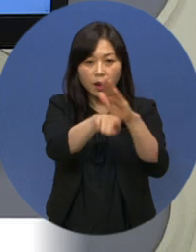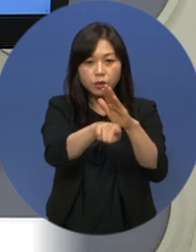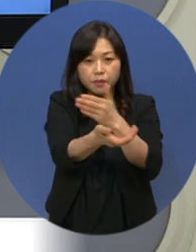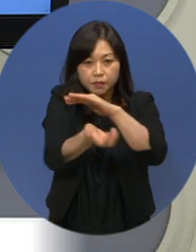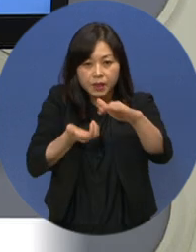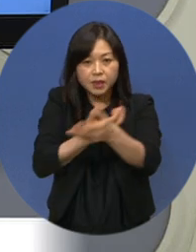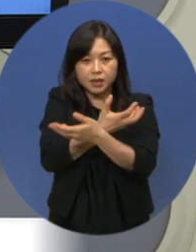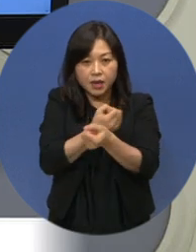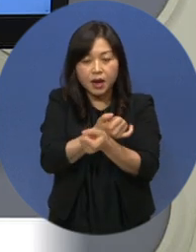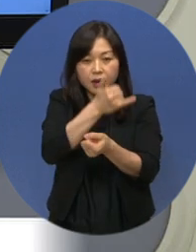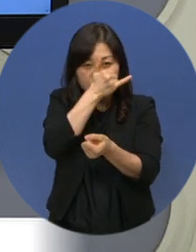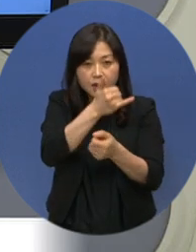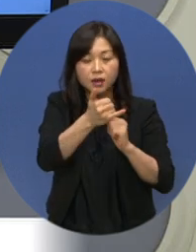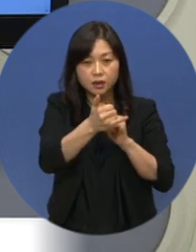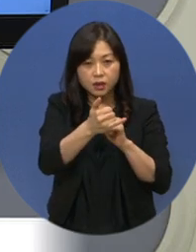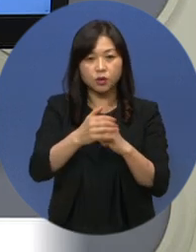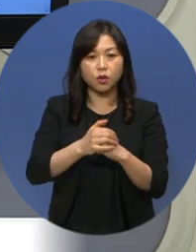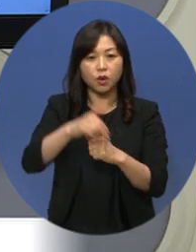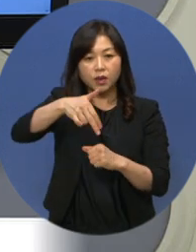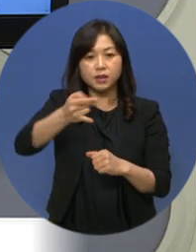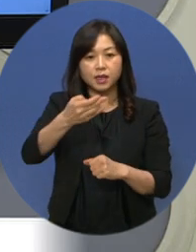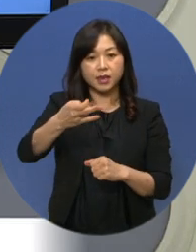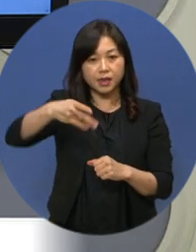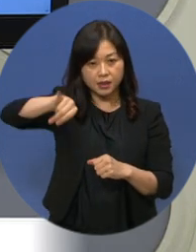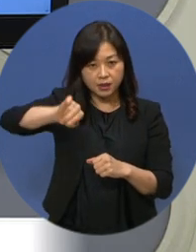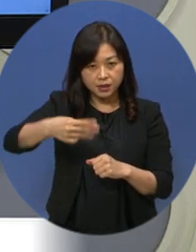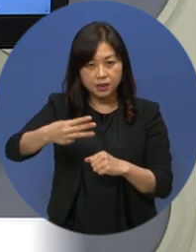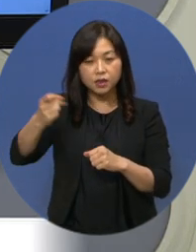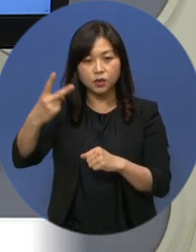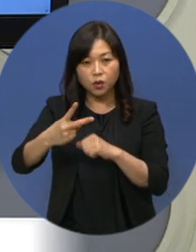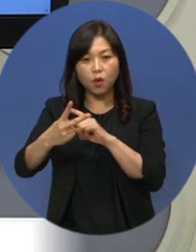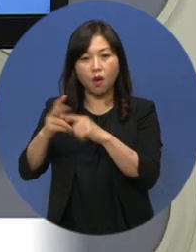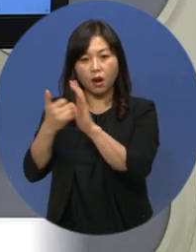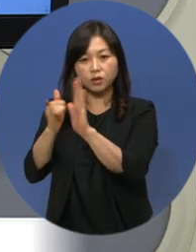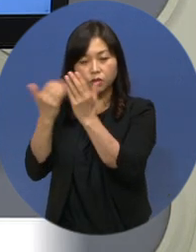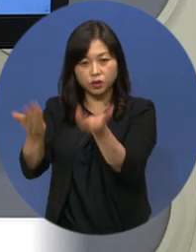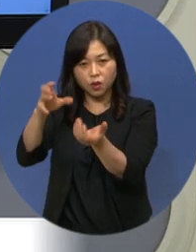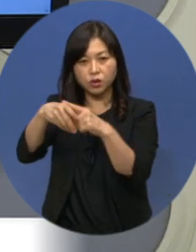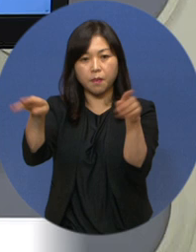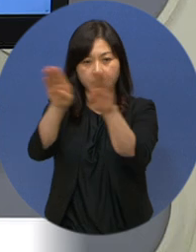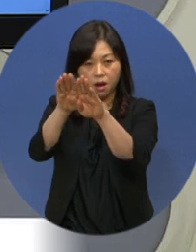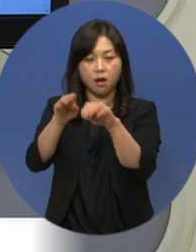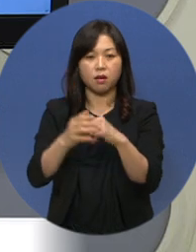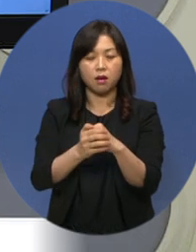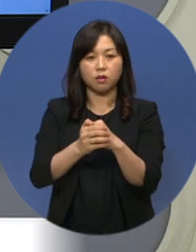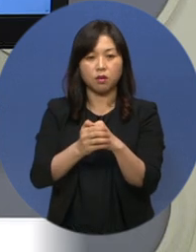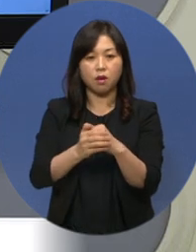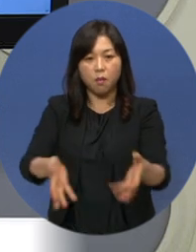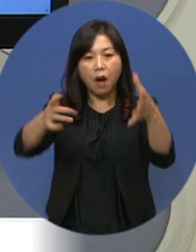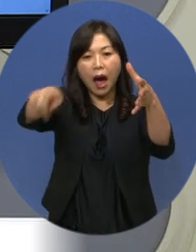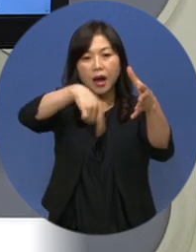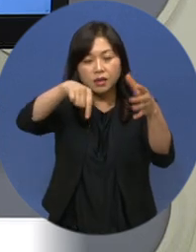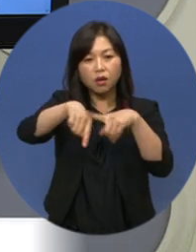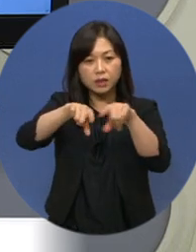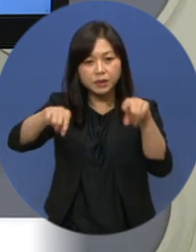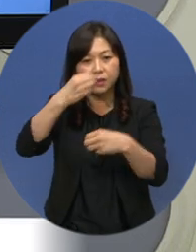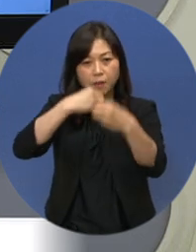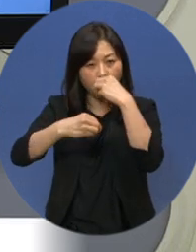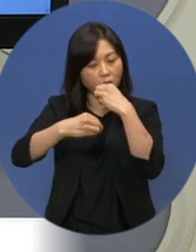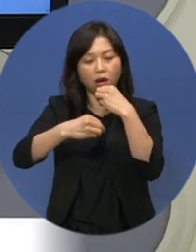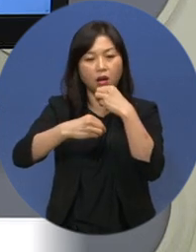봉안시설 재래 실 유가족 휴게실은 폐쇄하고 실내 음식물 섭취가 금지됩니다